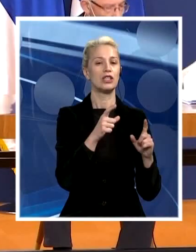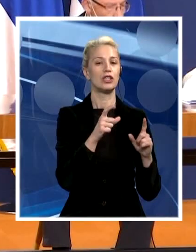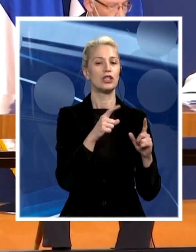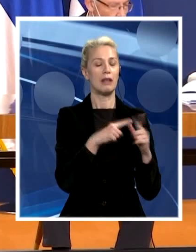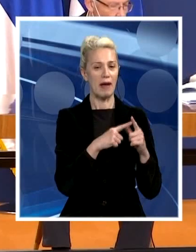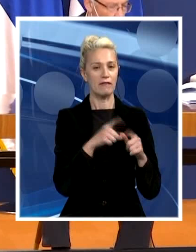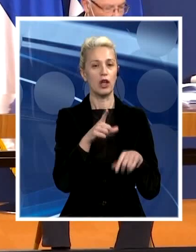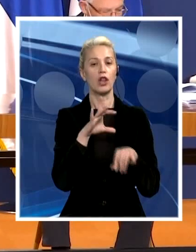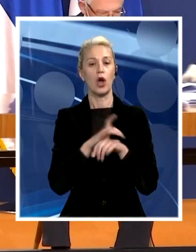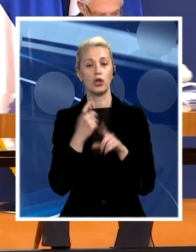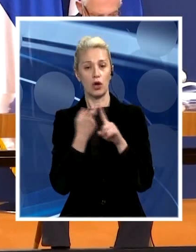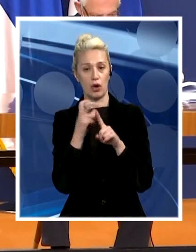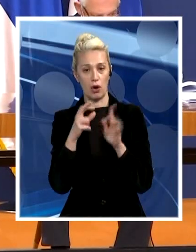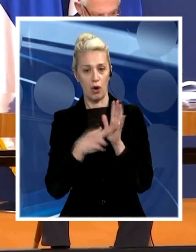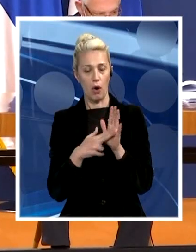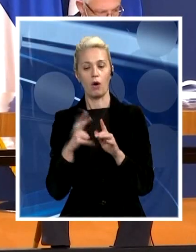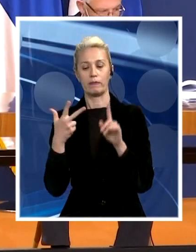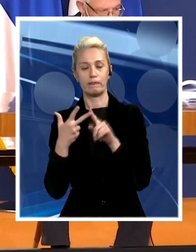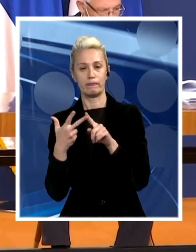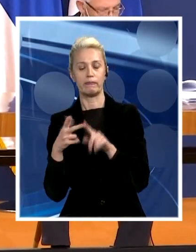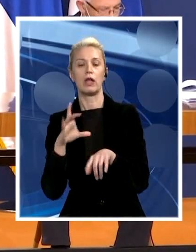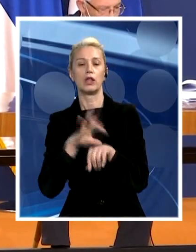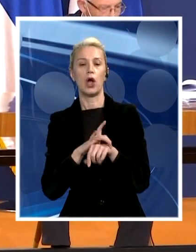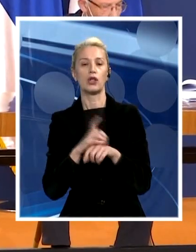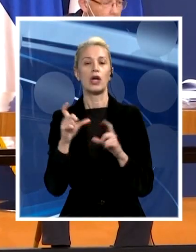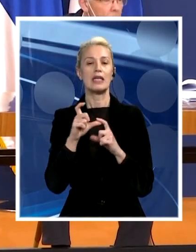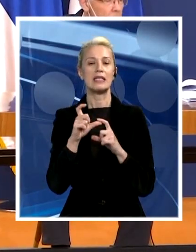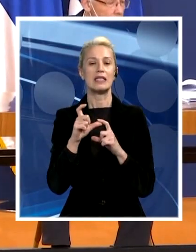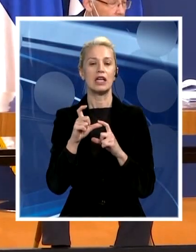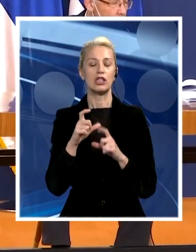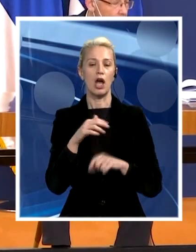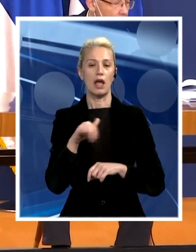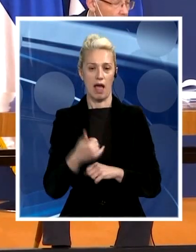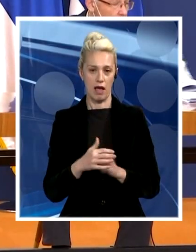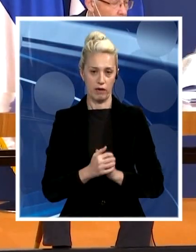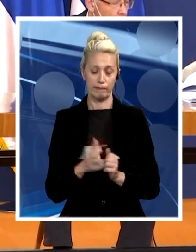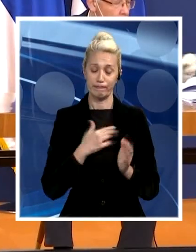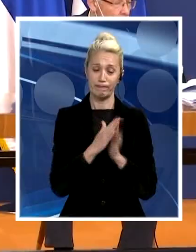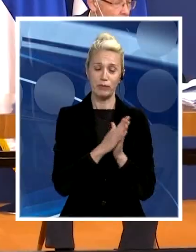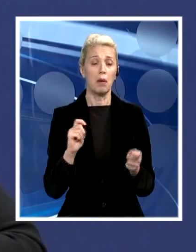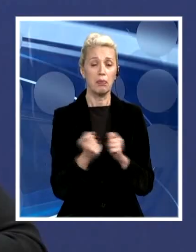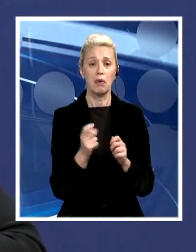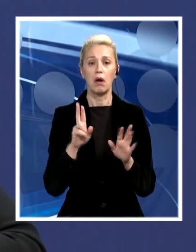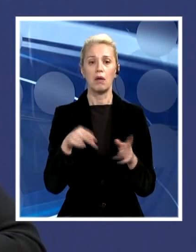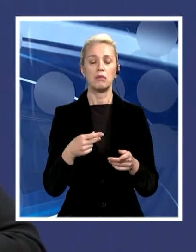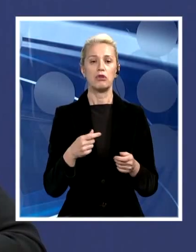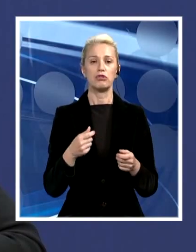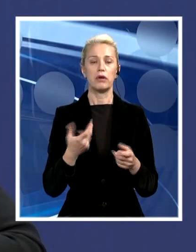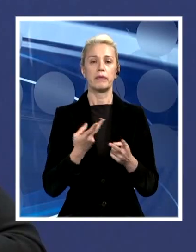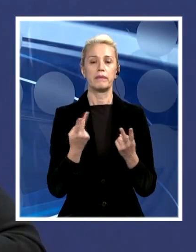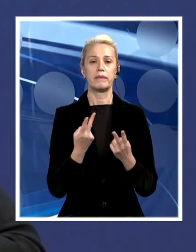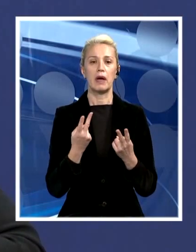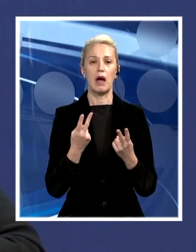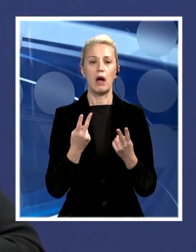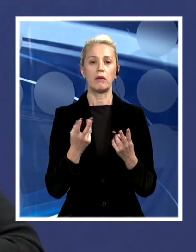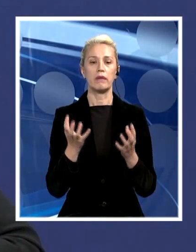lélegeztetőgépen. Dr. Dária Kiszics-Tepavcsevics, a Batut Közegészségügyi Intézet igazgatóhelyettese arra figyelmeztetett, hogy ez már a